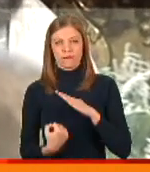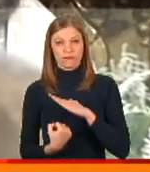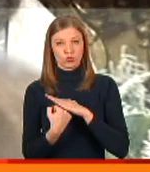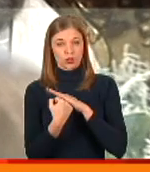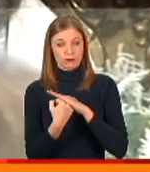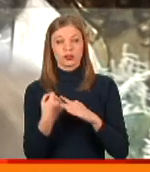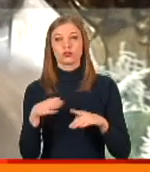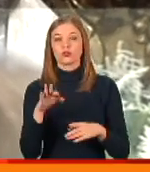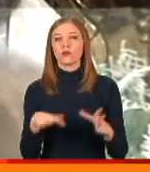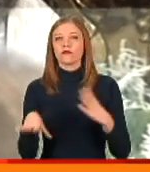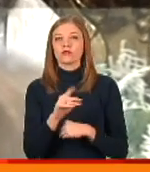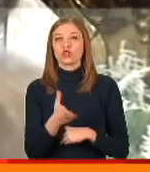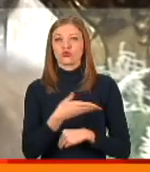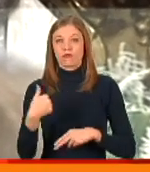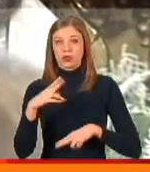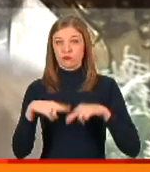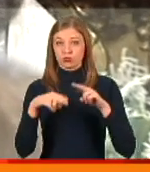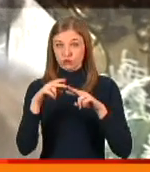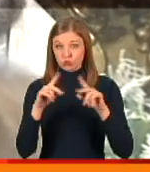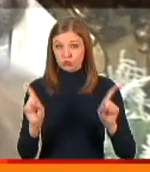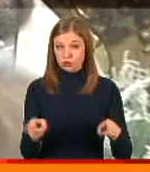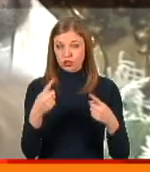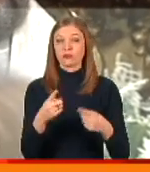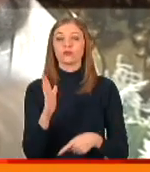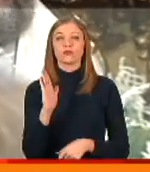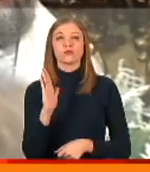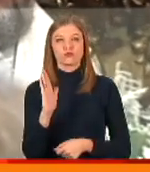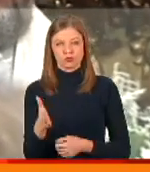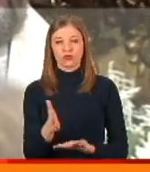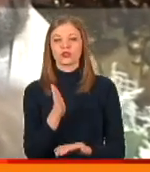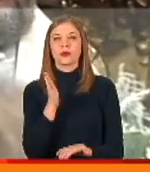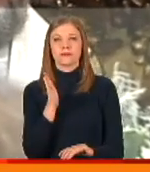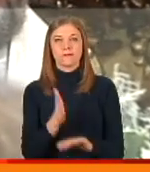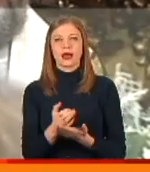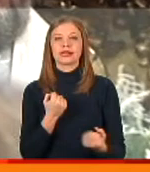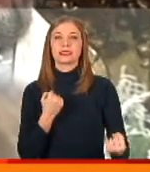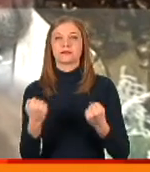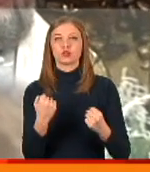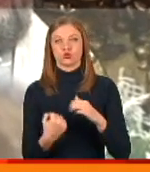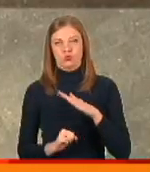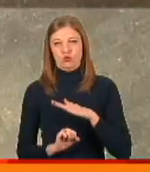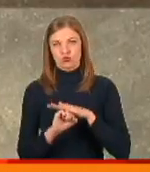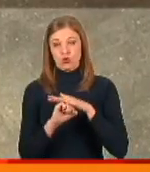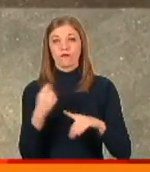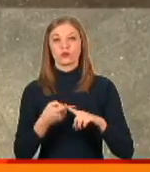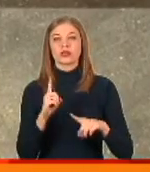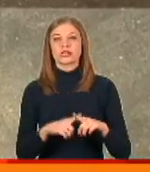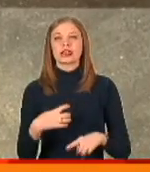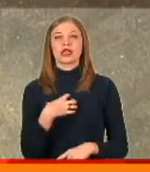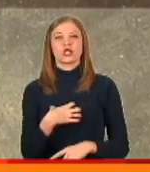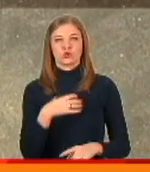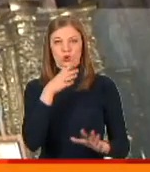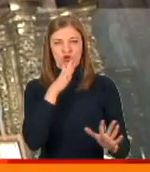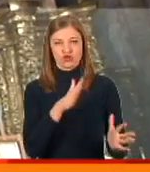фундамент, то все, що ми будуємо, воно буде мати міцну основу. Це історичний